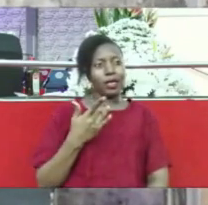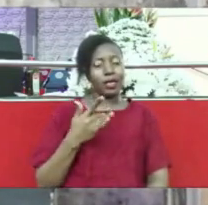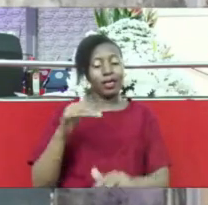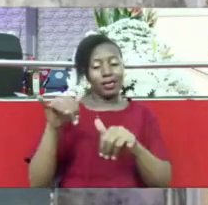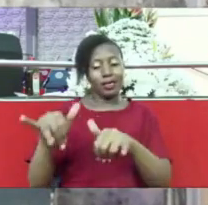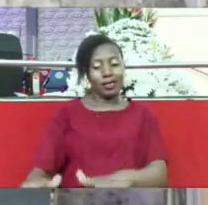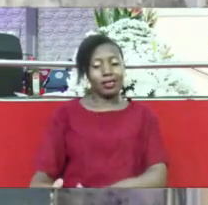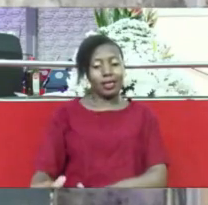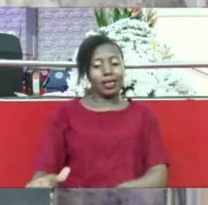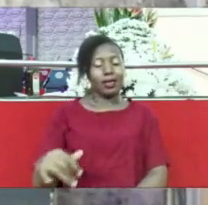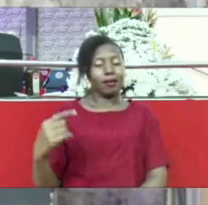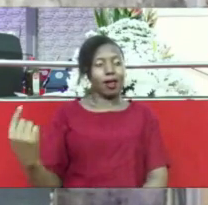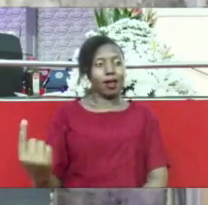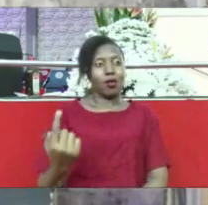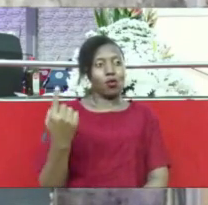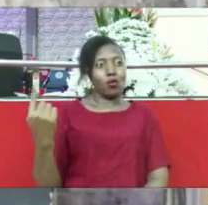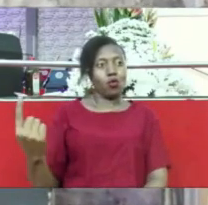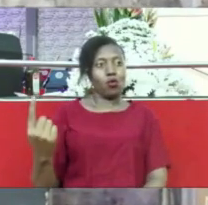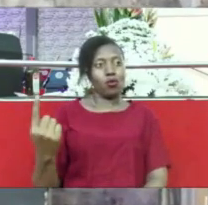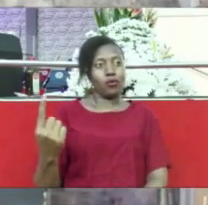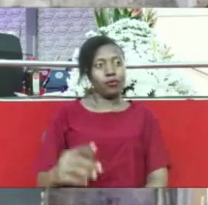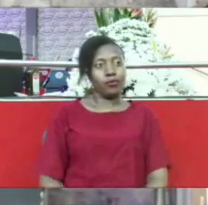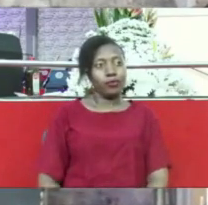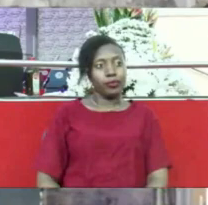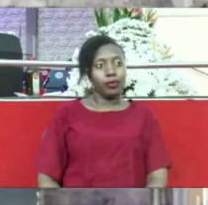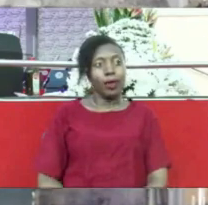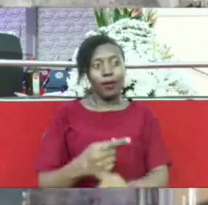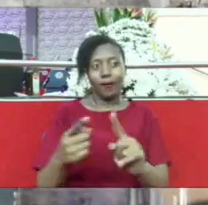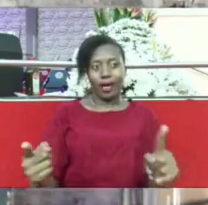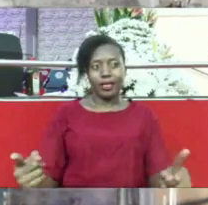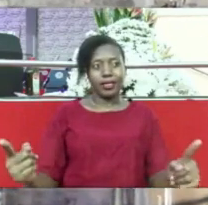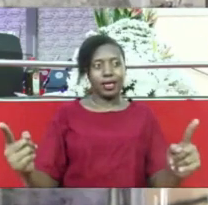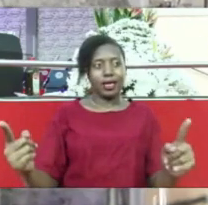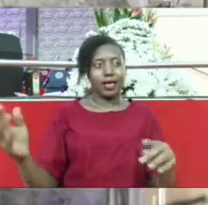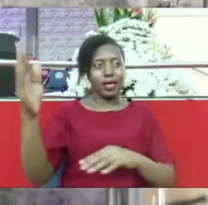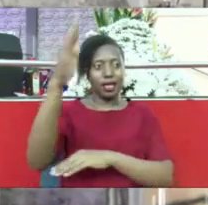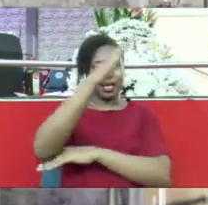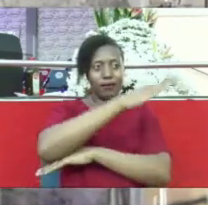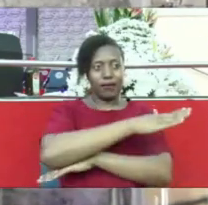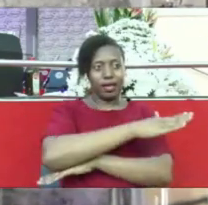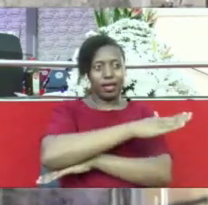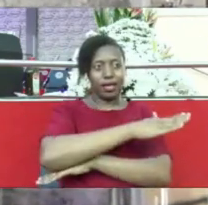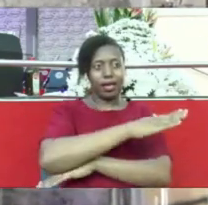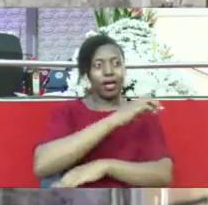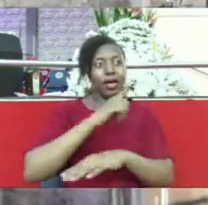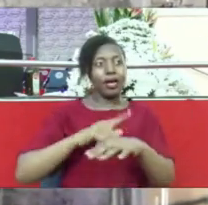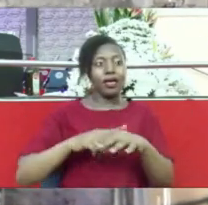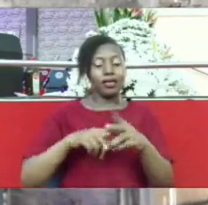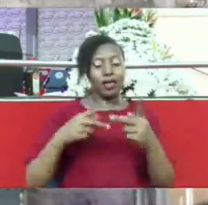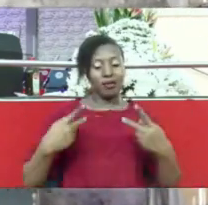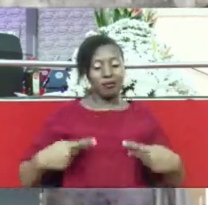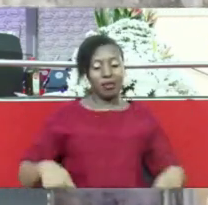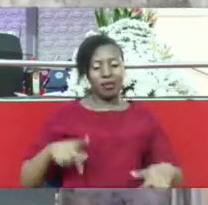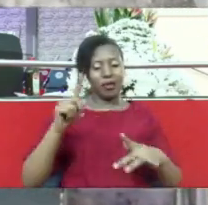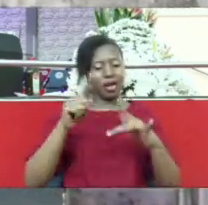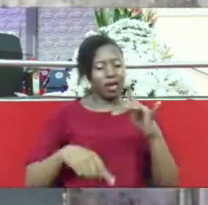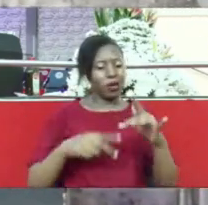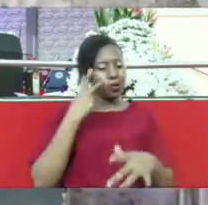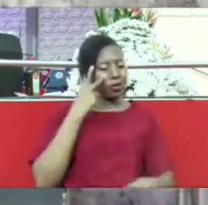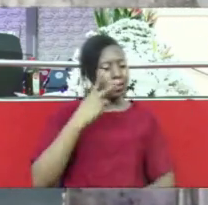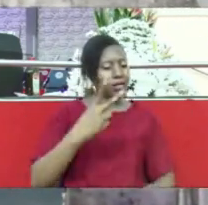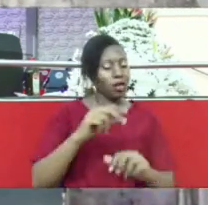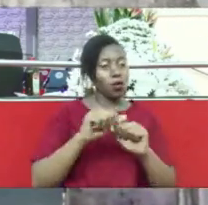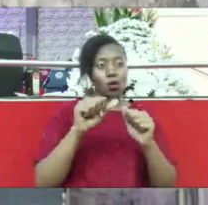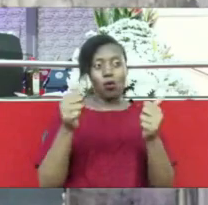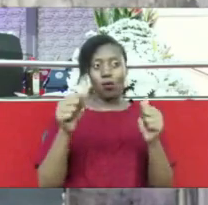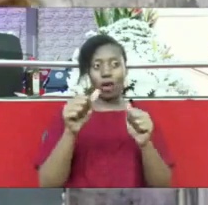Unataka kujifungia tu. But during the evening, lakini ikifika jioni, when people cannot see you well, wakati watu hawakuoni,